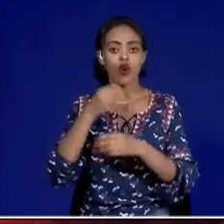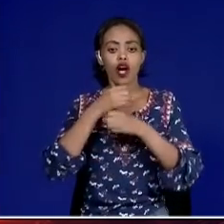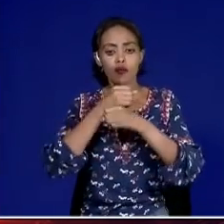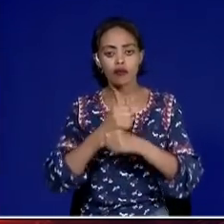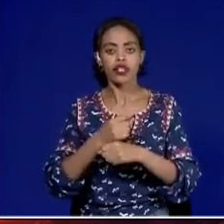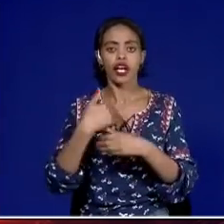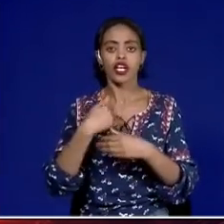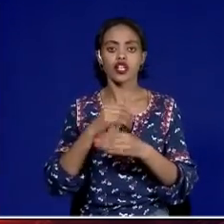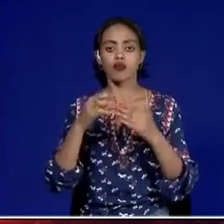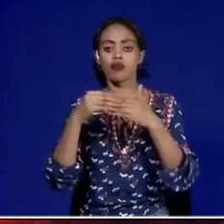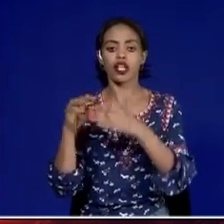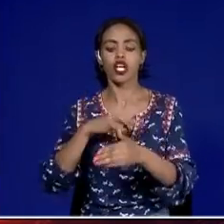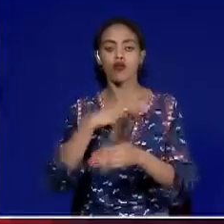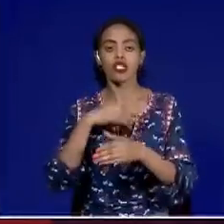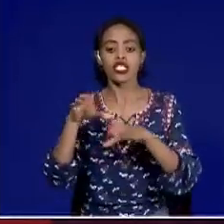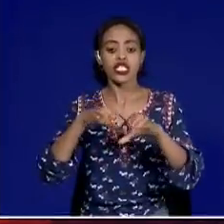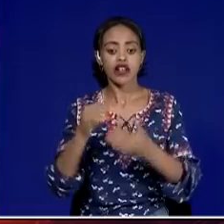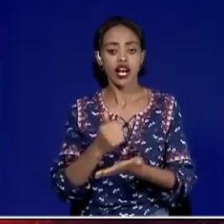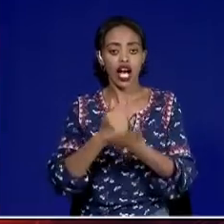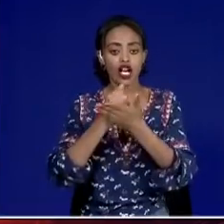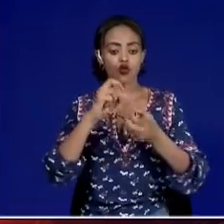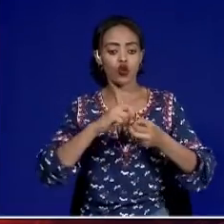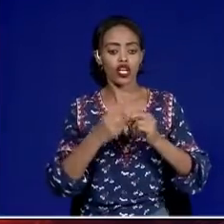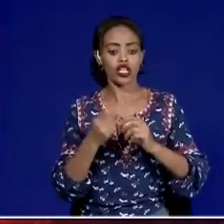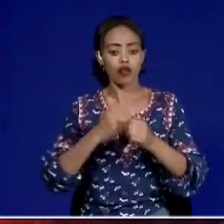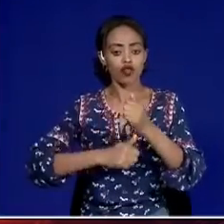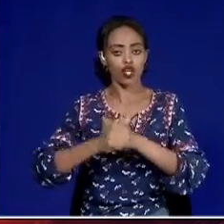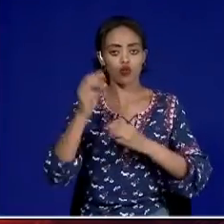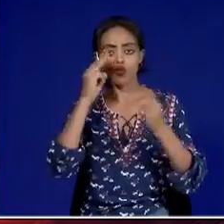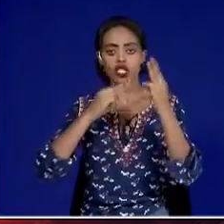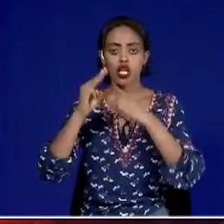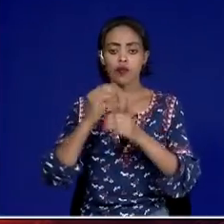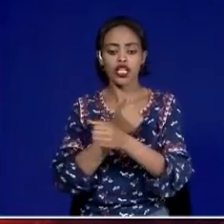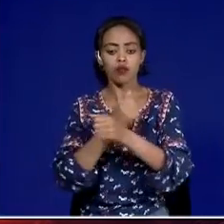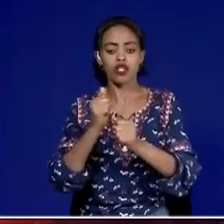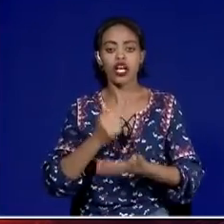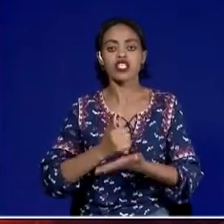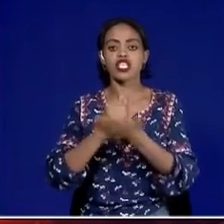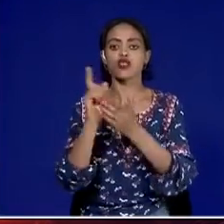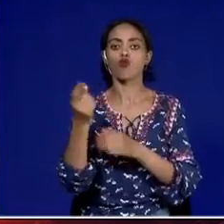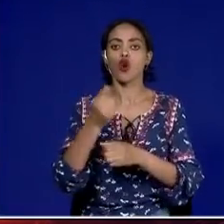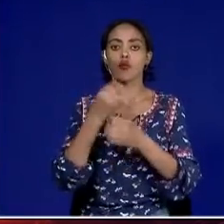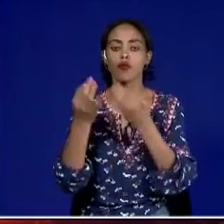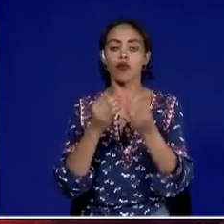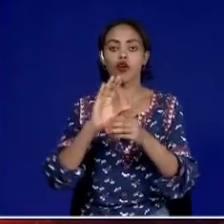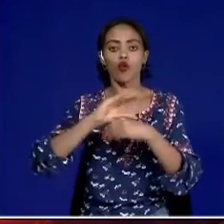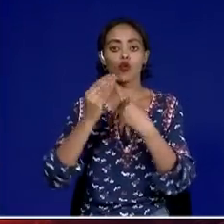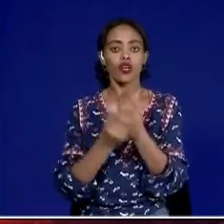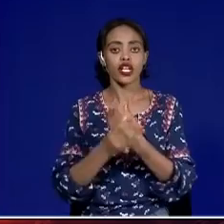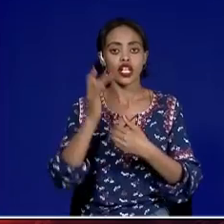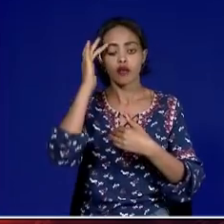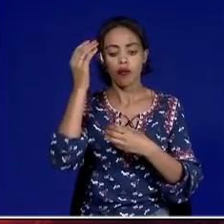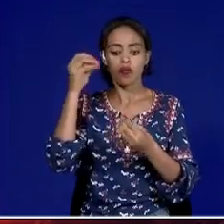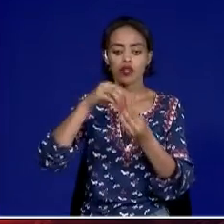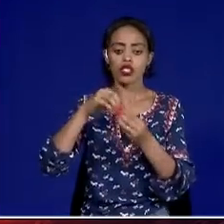መራሕቲ ሃይማኖትን ድማ እቲ ዝተገበረ ሓገዝ ወገናት ካብ ዘጋጥሞም ፀገም ንምንጋፍ ዝሕግዝ ምዃኑ ብምሕባር ኩነታት ሕማም እናተጋደደ